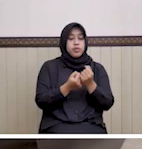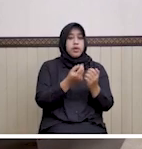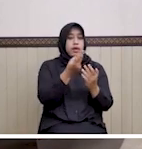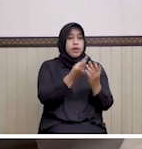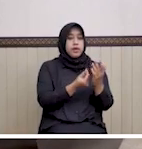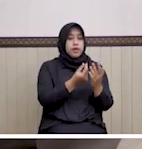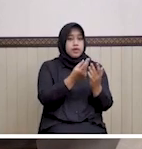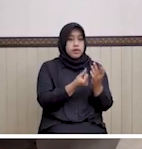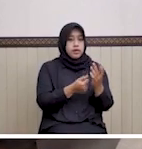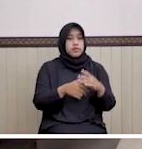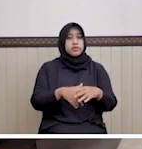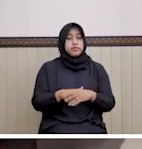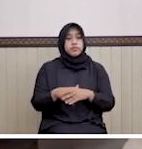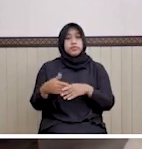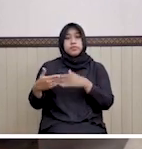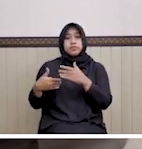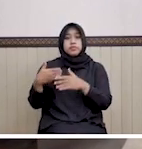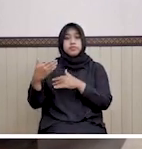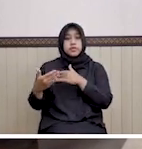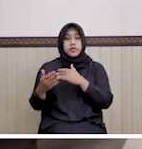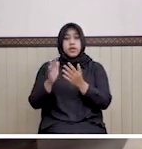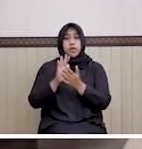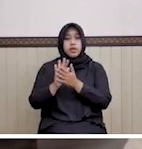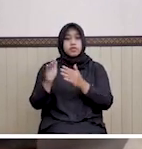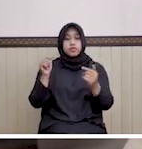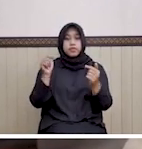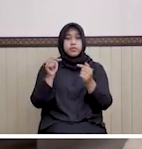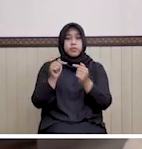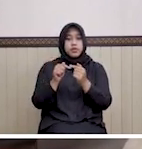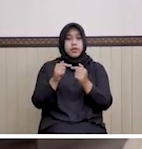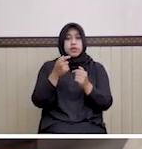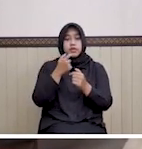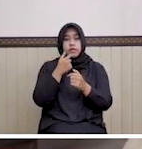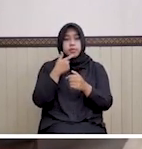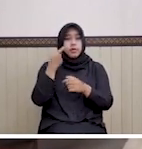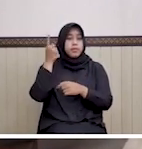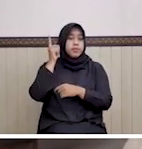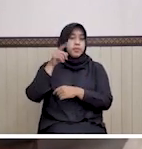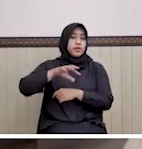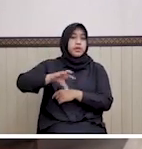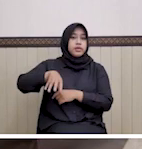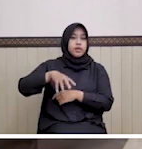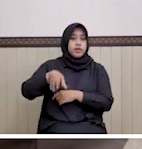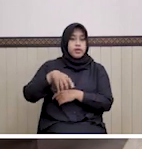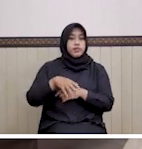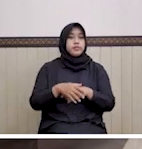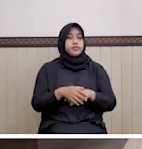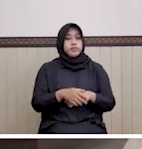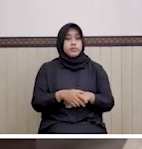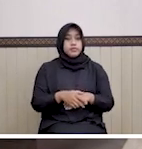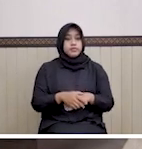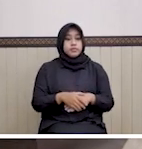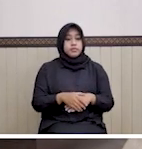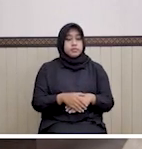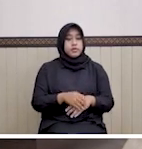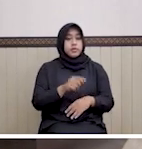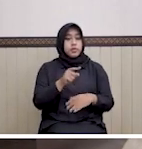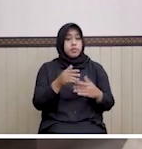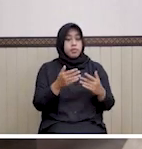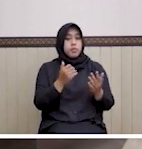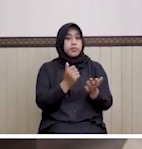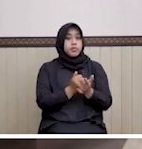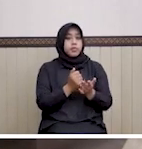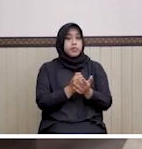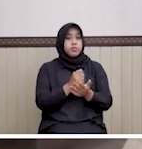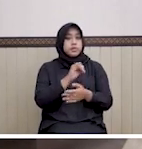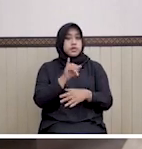anggarannya dan itu kemudian bisa dikoneksikan dengan pemerintah daerah Nah itu itu kan akan